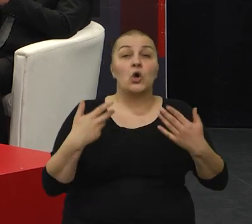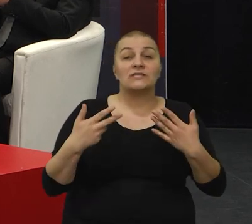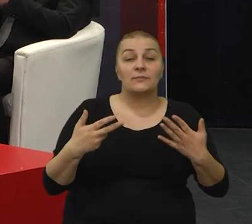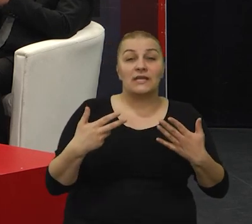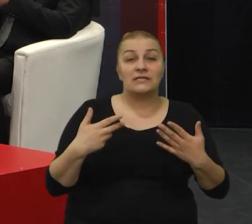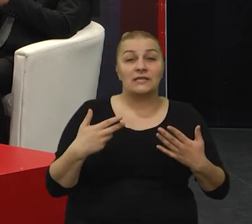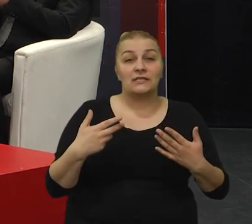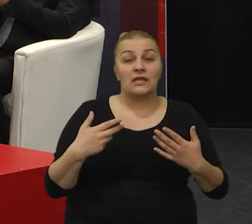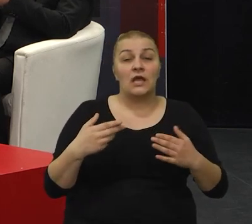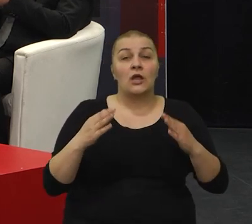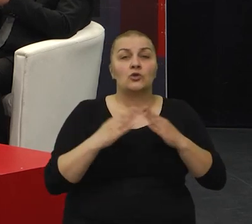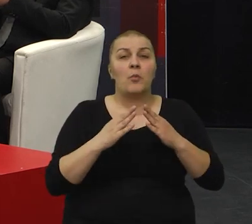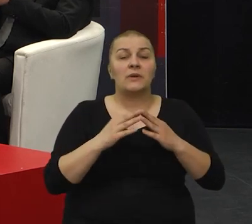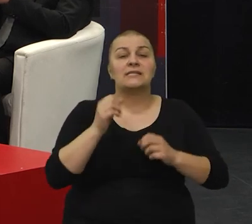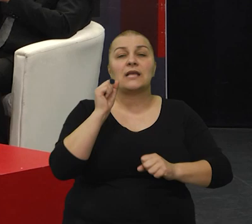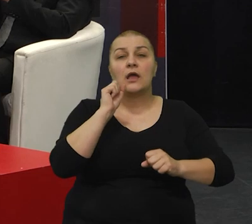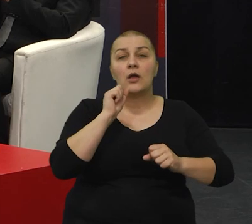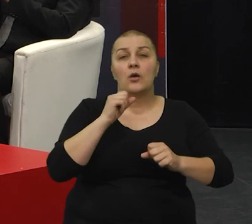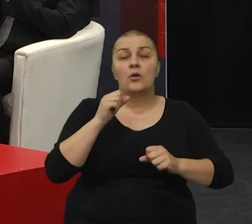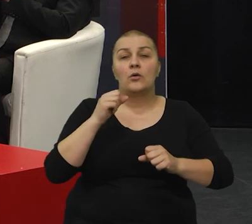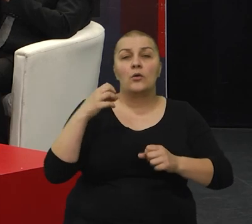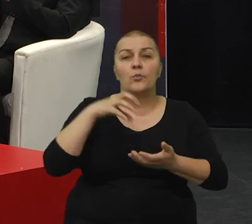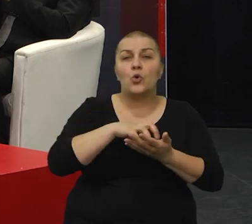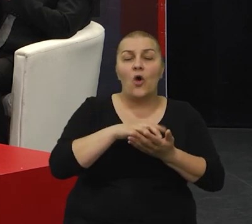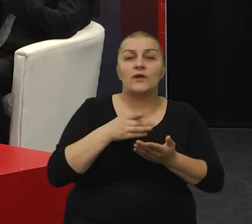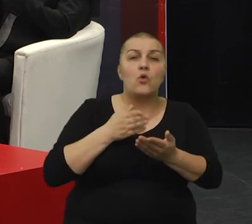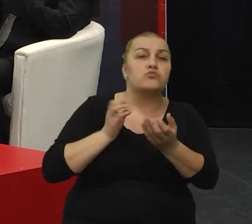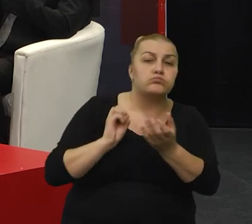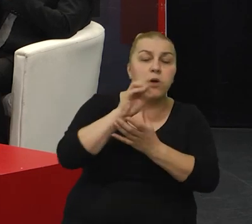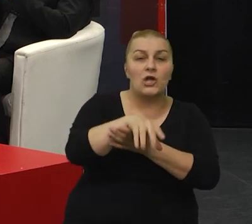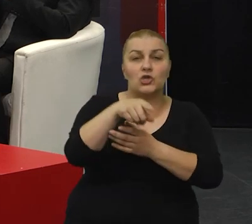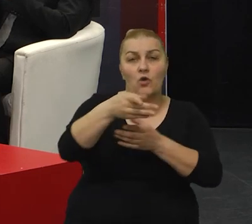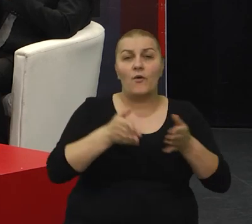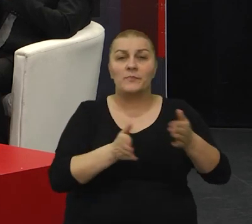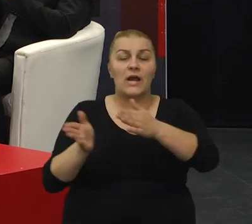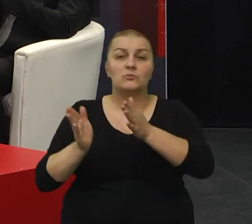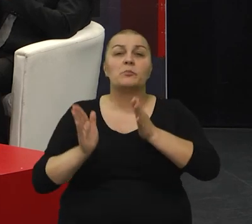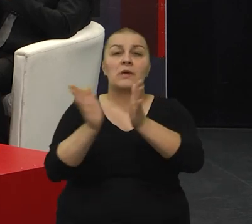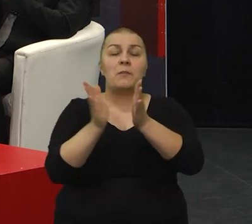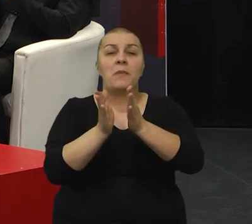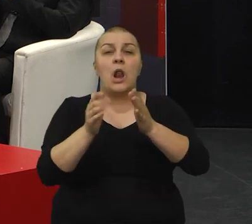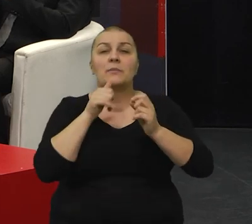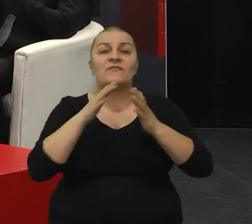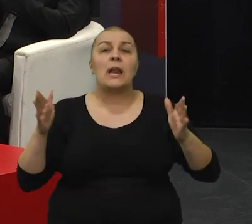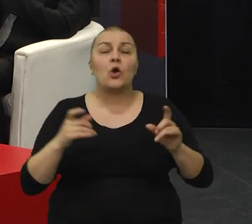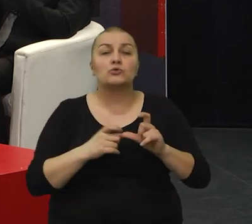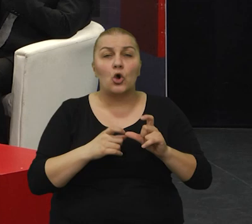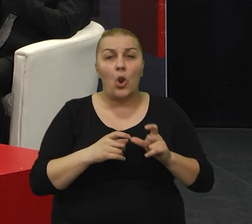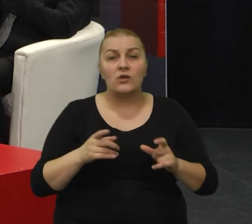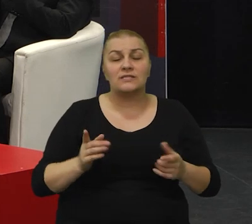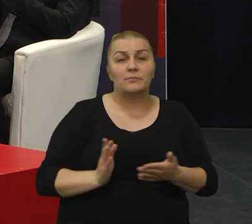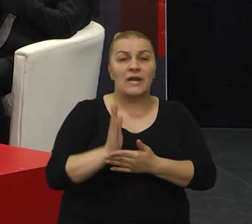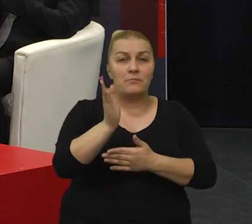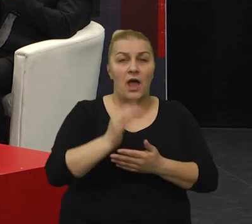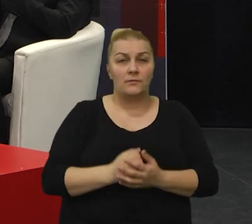80 domarske pukovnije je ubačena na tom pravcu prema Malom i Velikom Sokolcu, prema